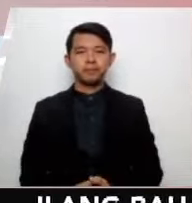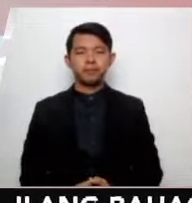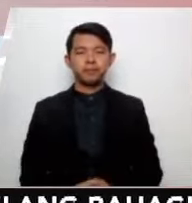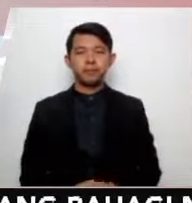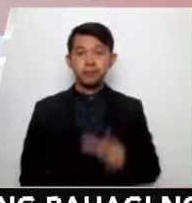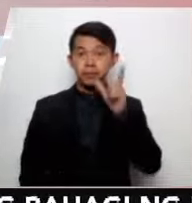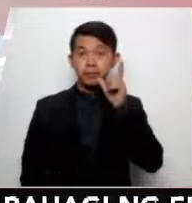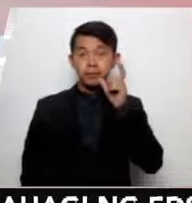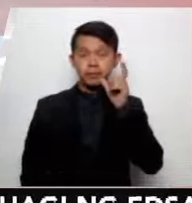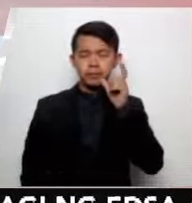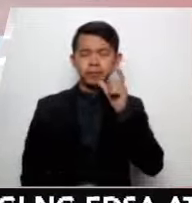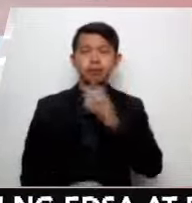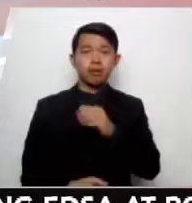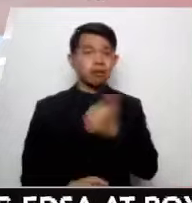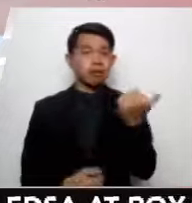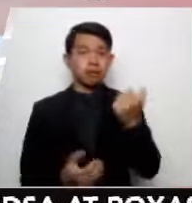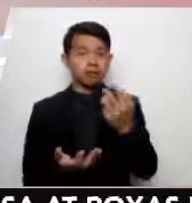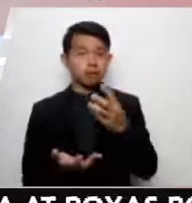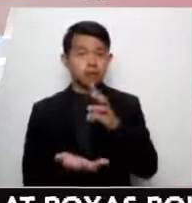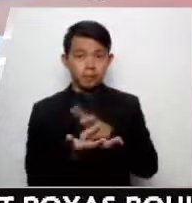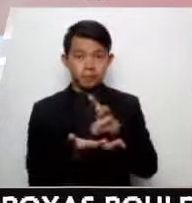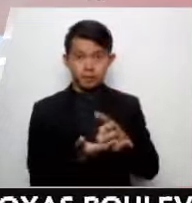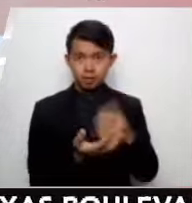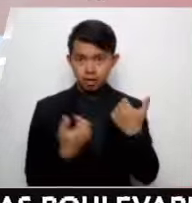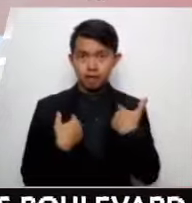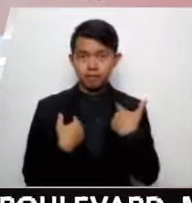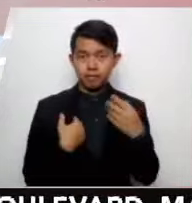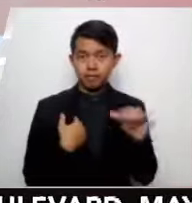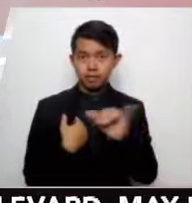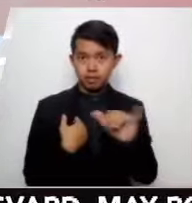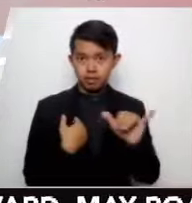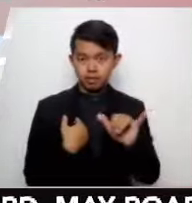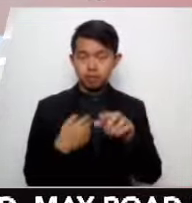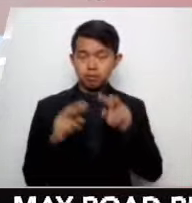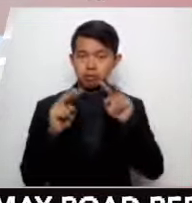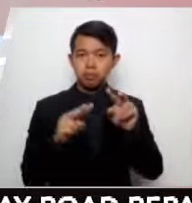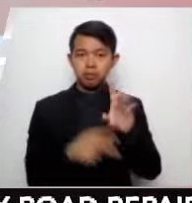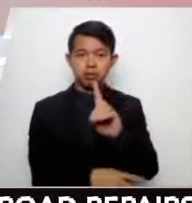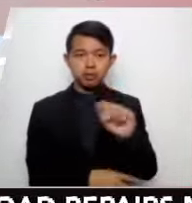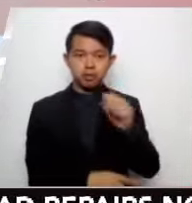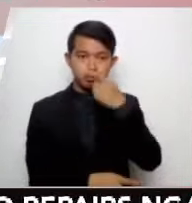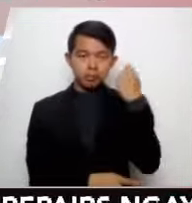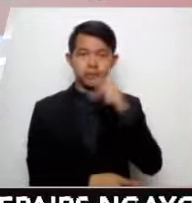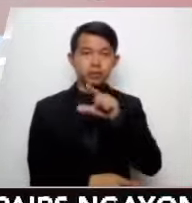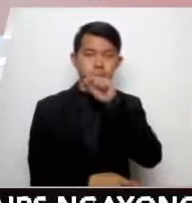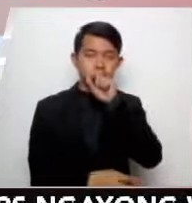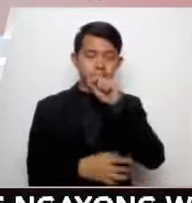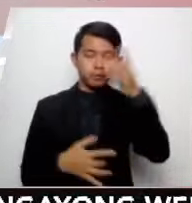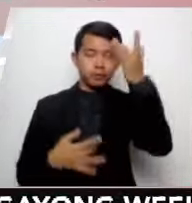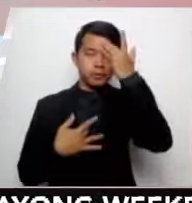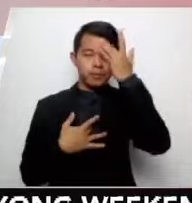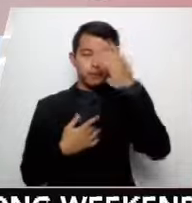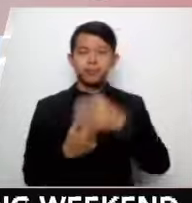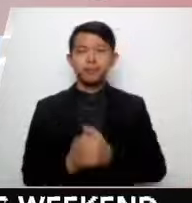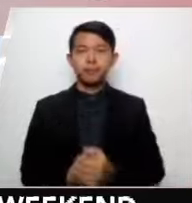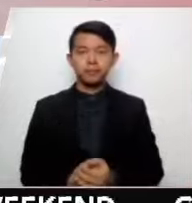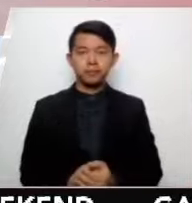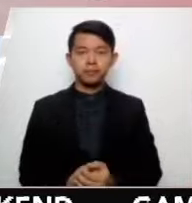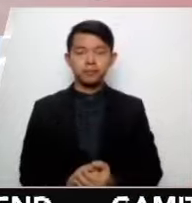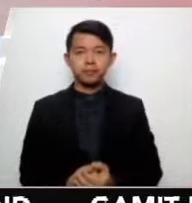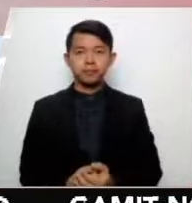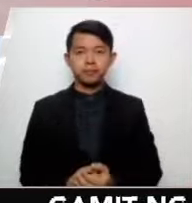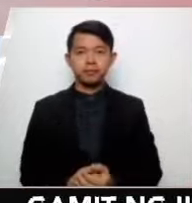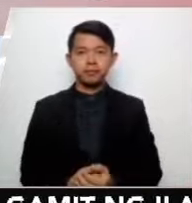po ba sa bansa na binabantayan ng DA dahil po sa bird flu Ah yung ni-report natin sa world